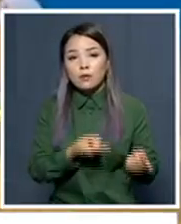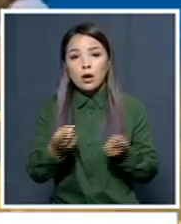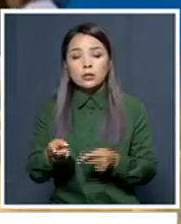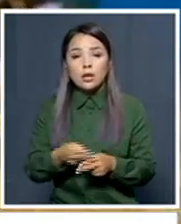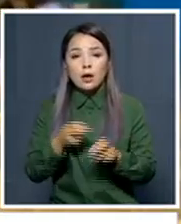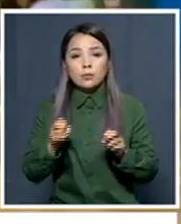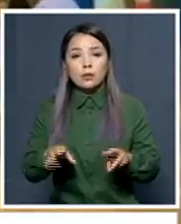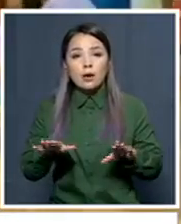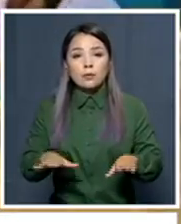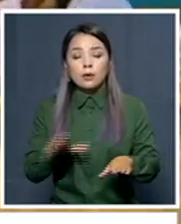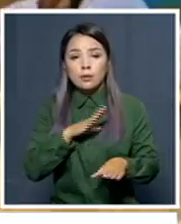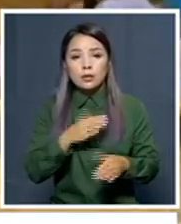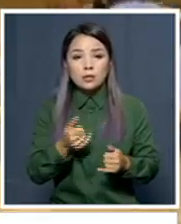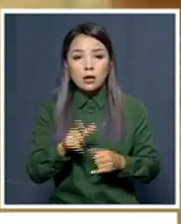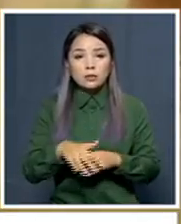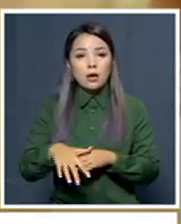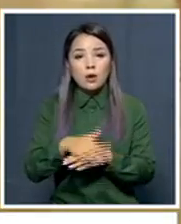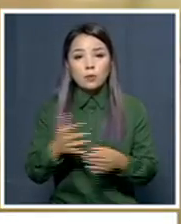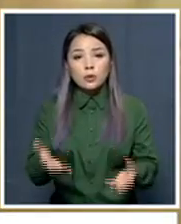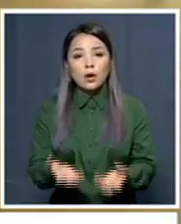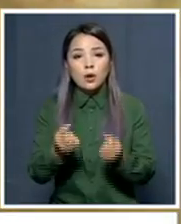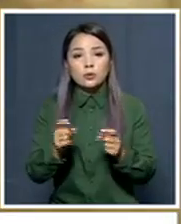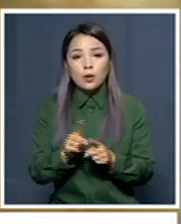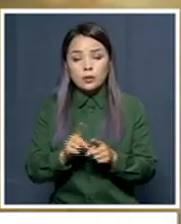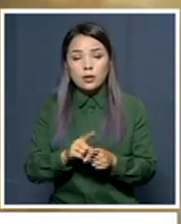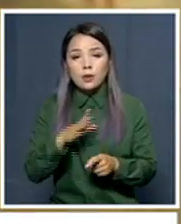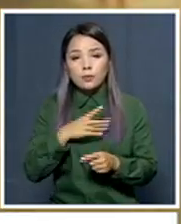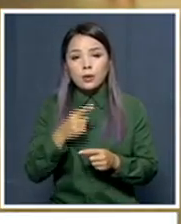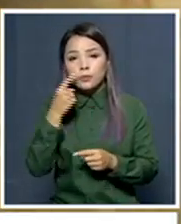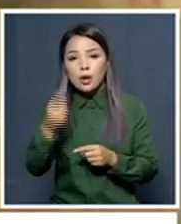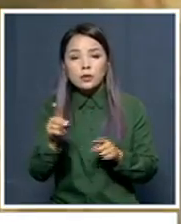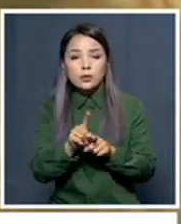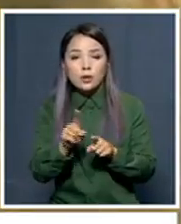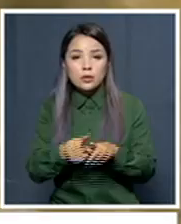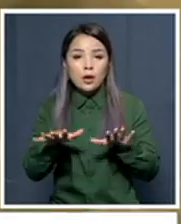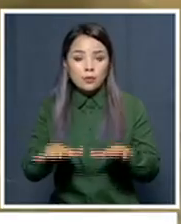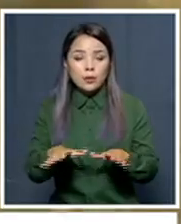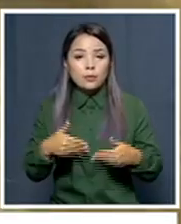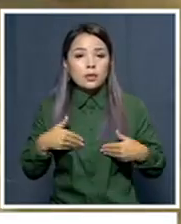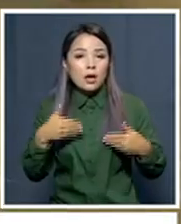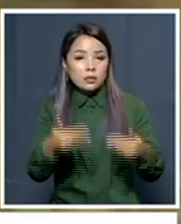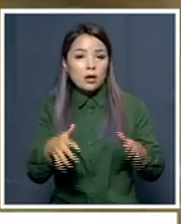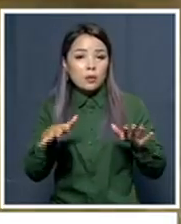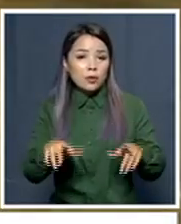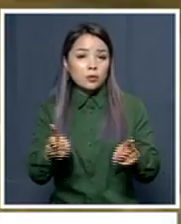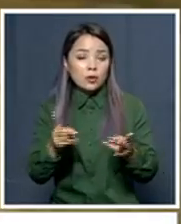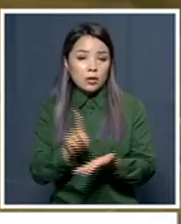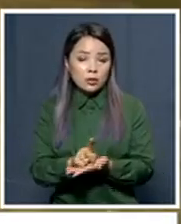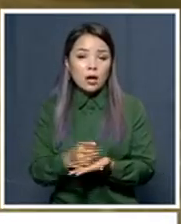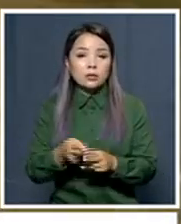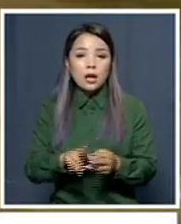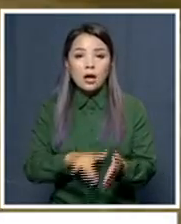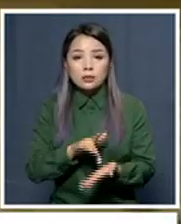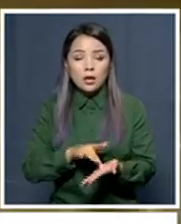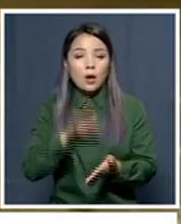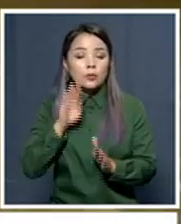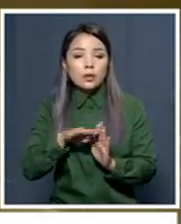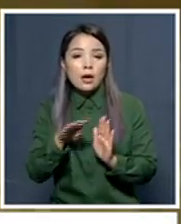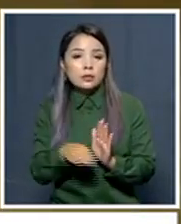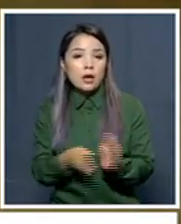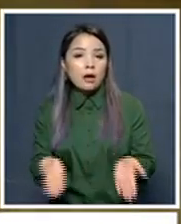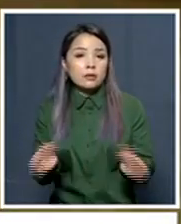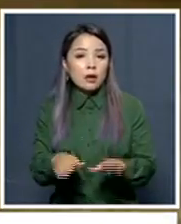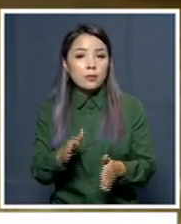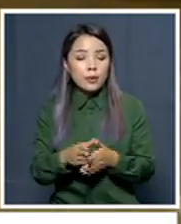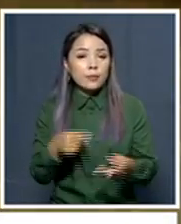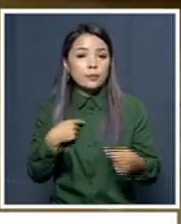билік халыққа құтқарушылар жеткенше биік жерге шығуға кеңес берді. Талай ауыл мен қала судың ортасында қалған. Оларға жету қиынға